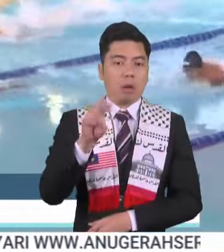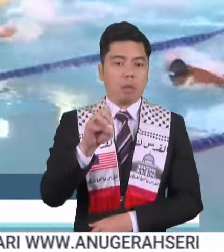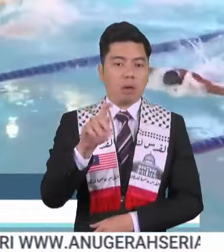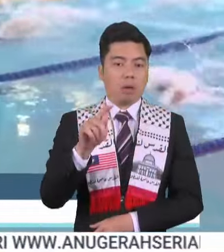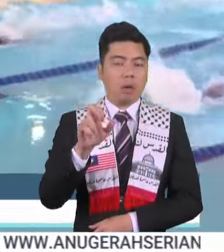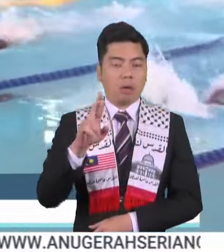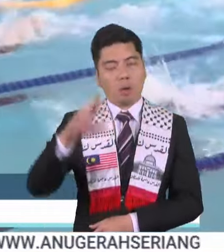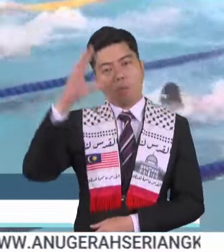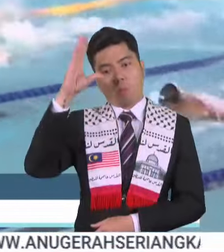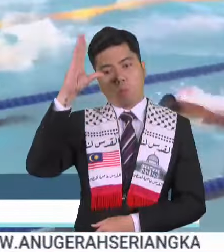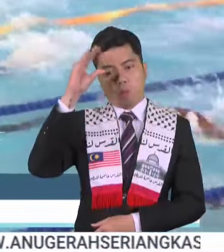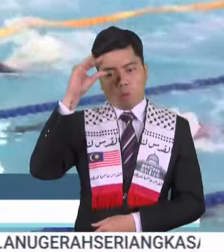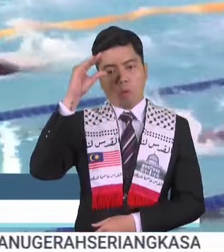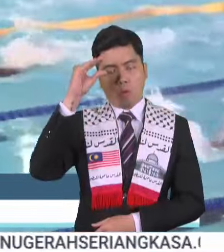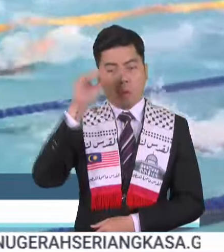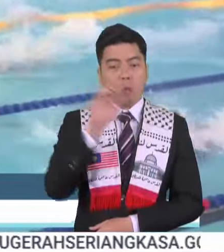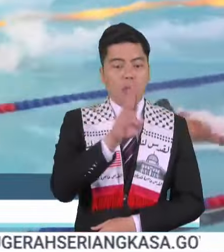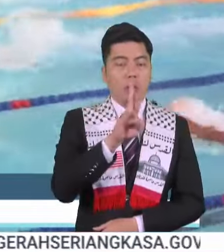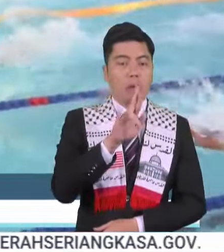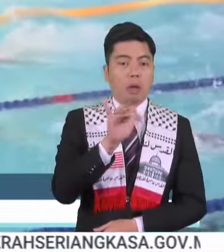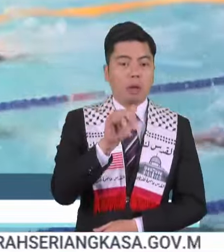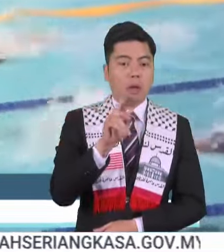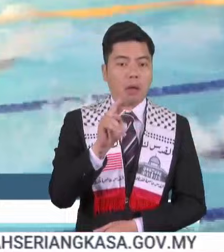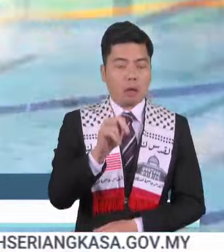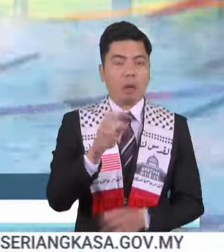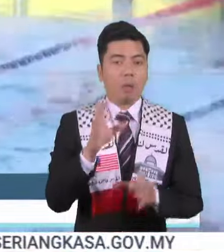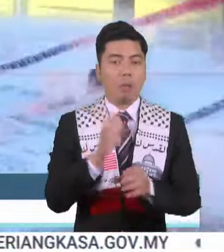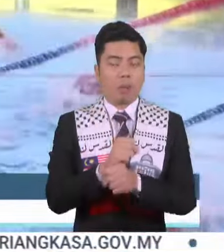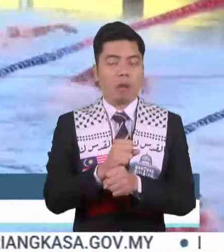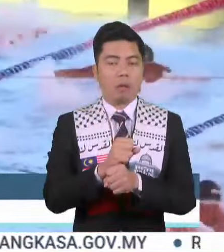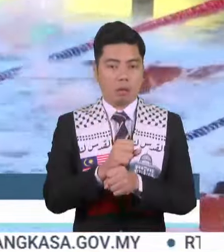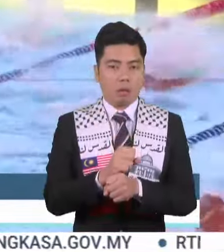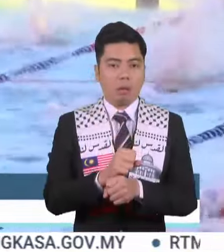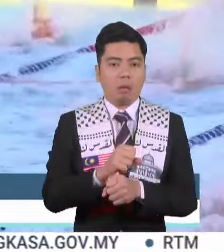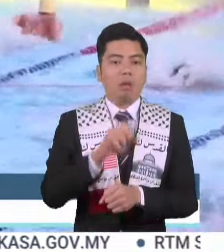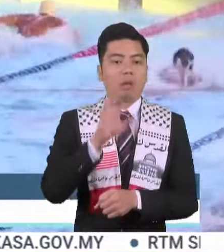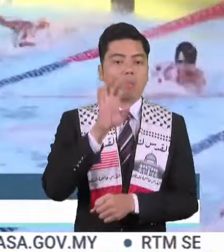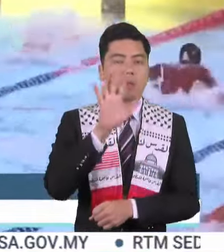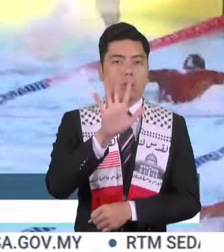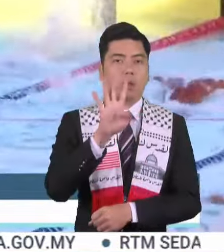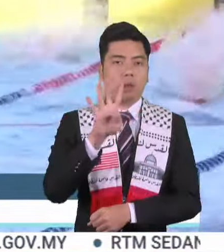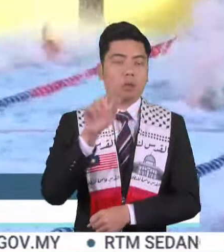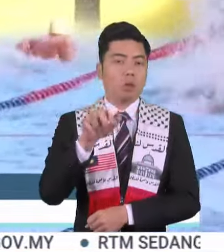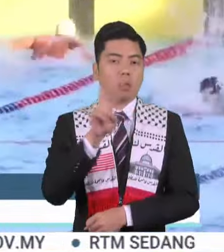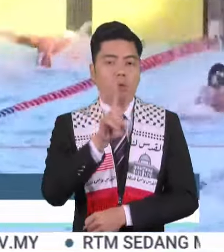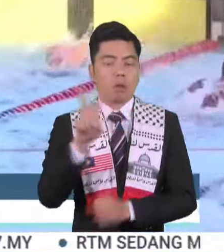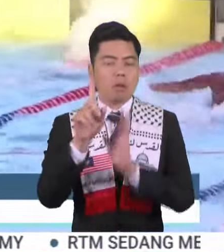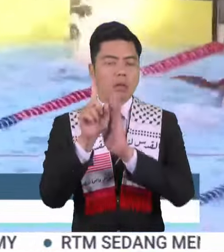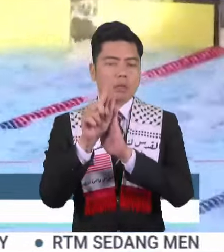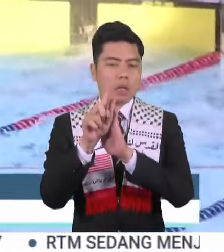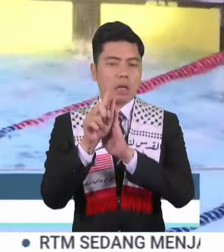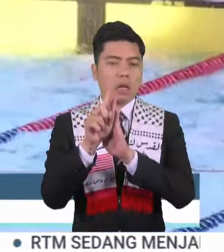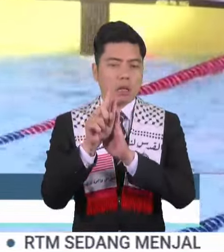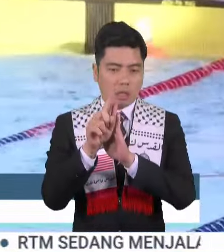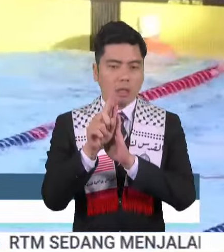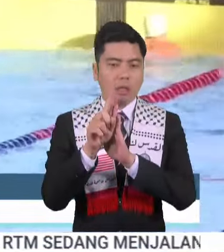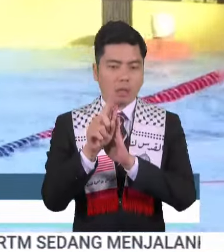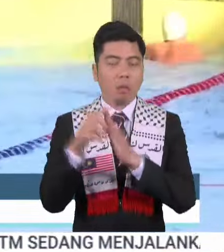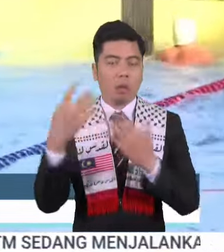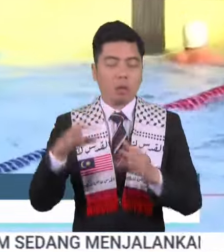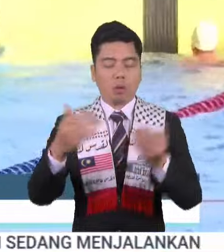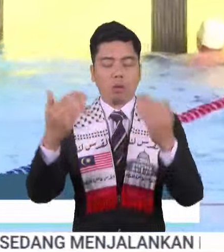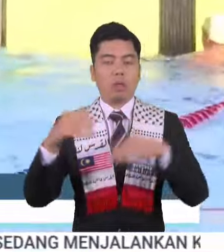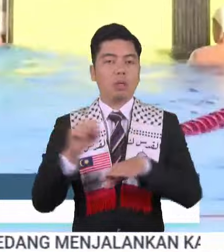kupu-kupu lelaki apabila Brian Leong merakamkan 54.22 saat untuk berada di hadapan perenang dari